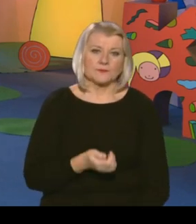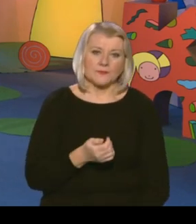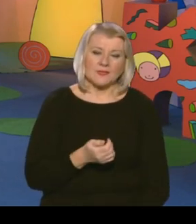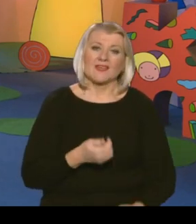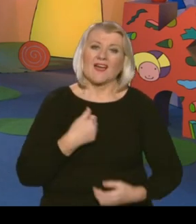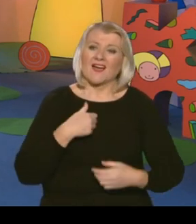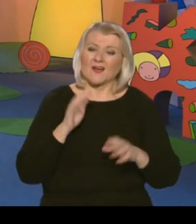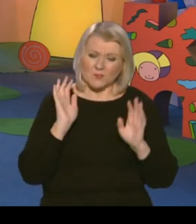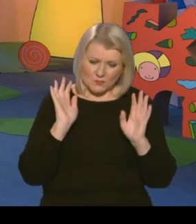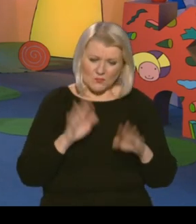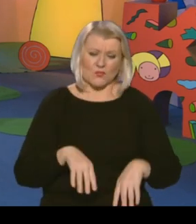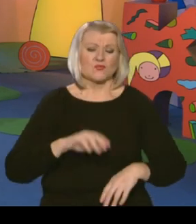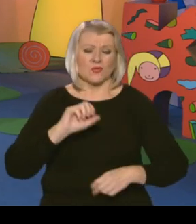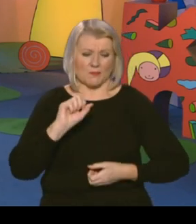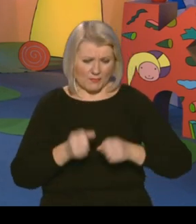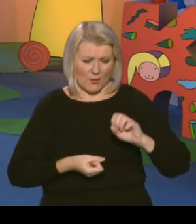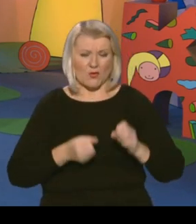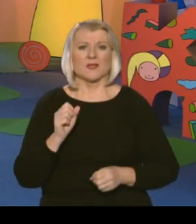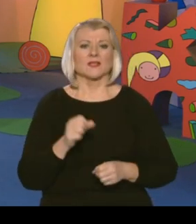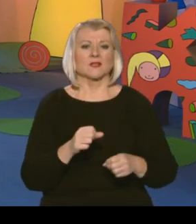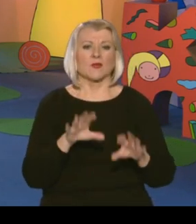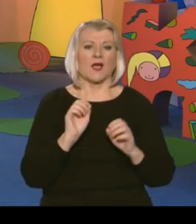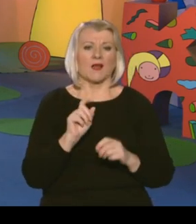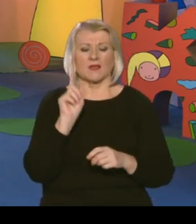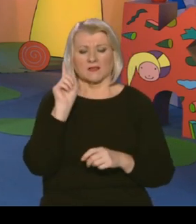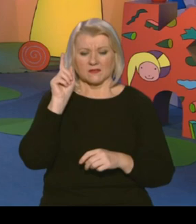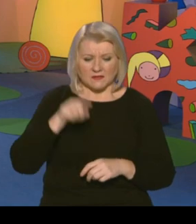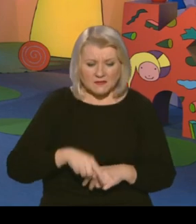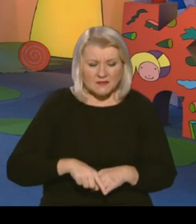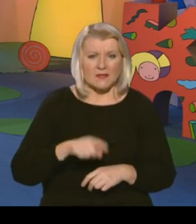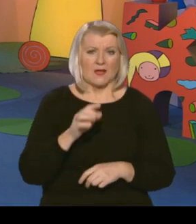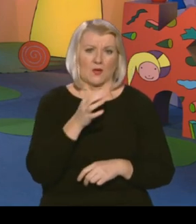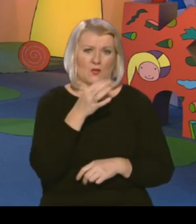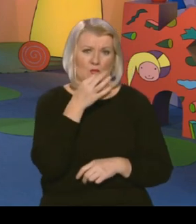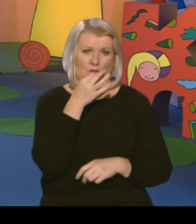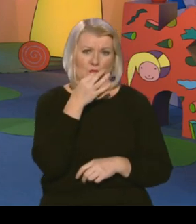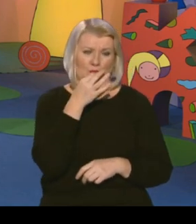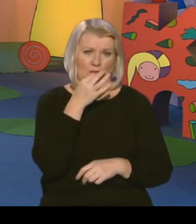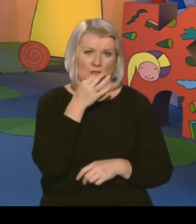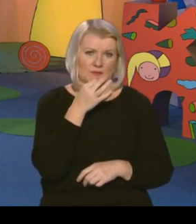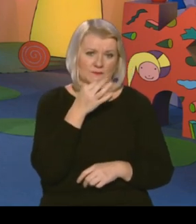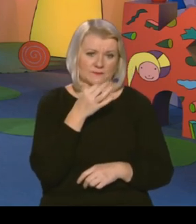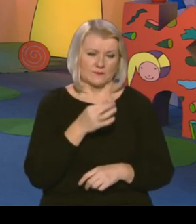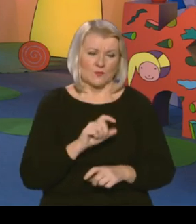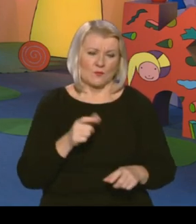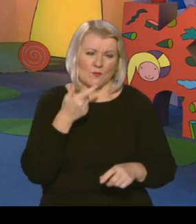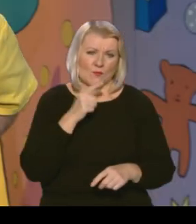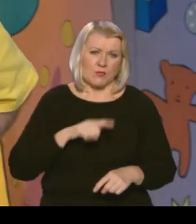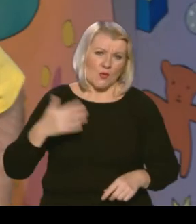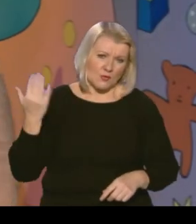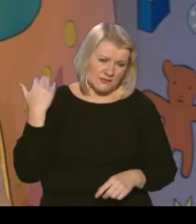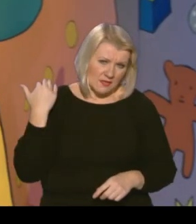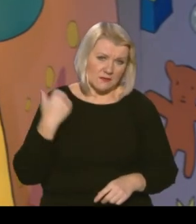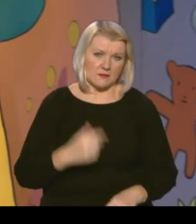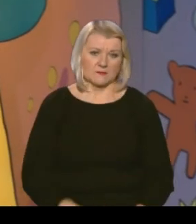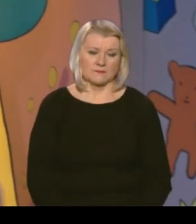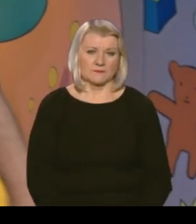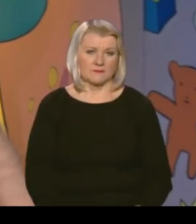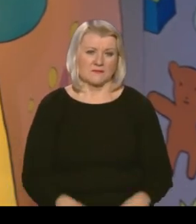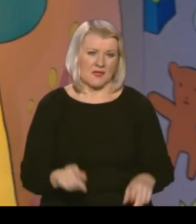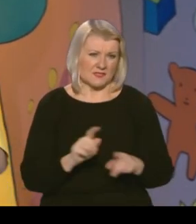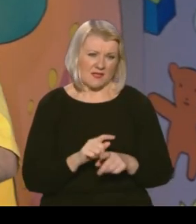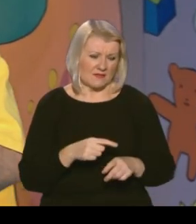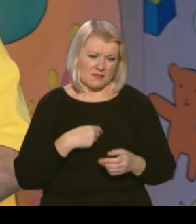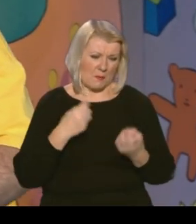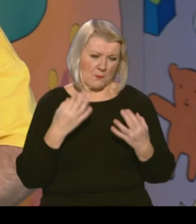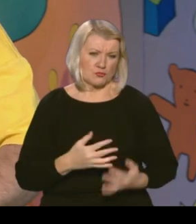se můžu hýbat, jenom se nemohu předklánět. To bolí. A stejně jsem si s auty nechtěl hrát